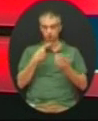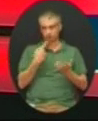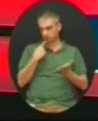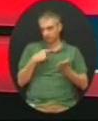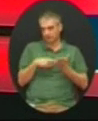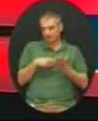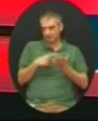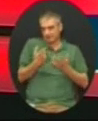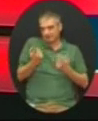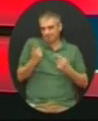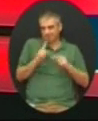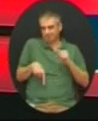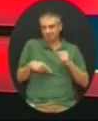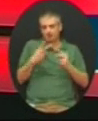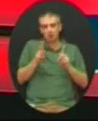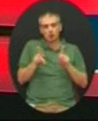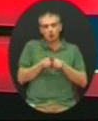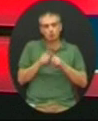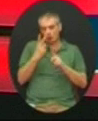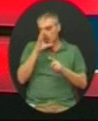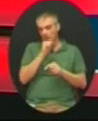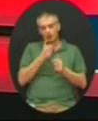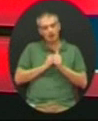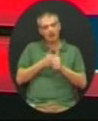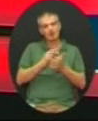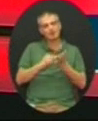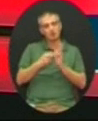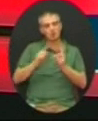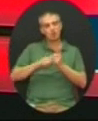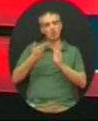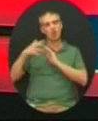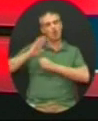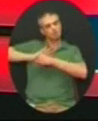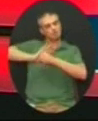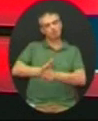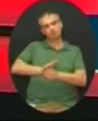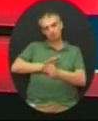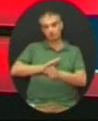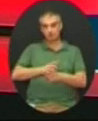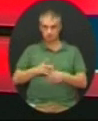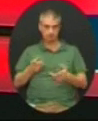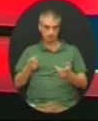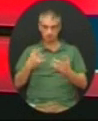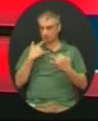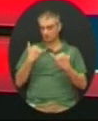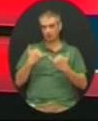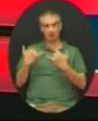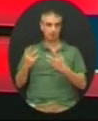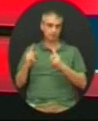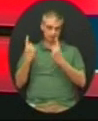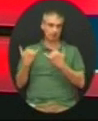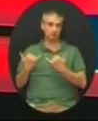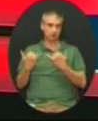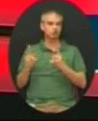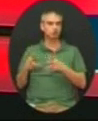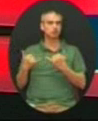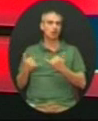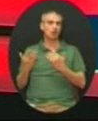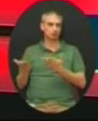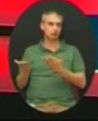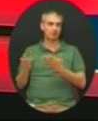לפגע משום שזה נתפס כרדיפה פוליטית, כעריצות הרוב, שהרוב הנוכחי, המקרי, שכרגע נמצא